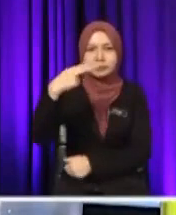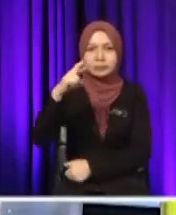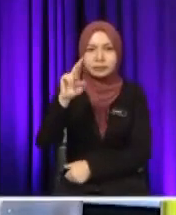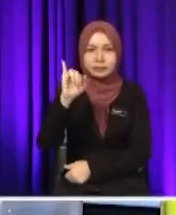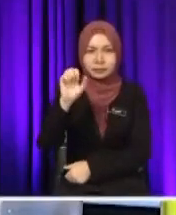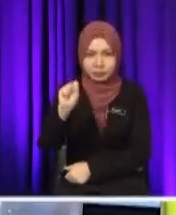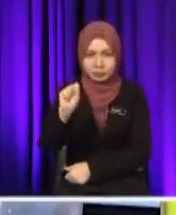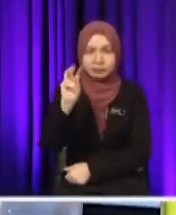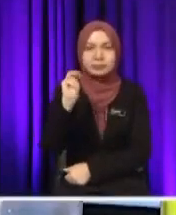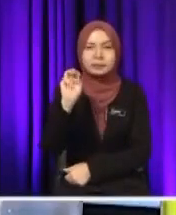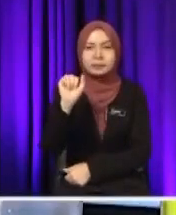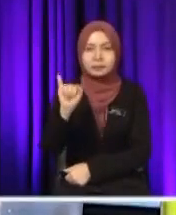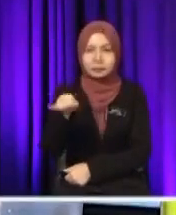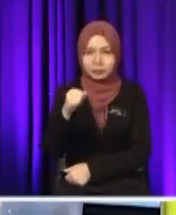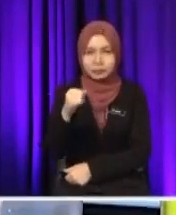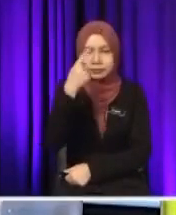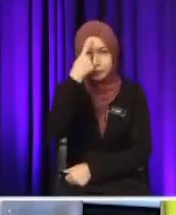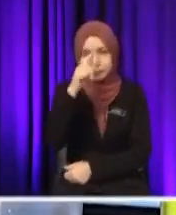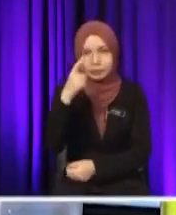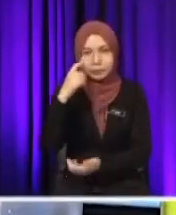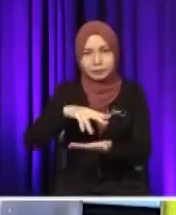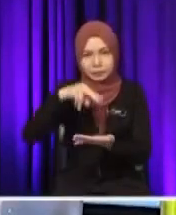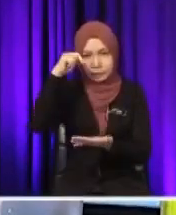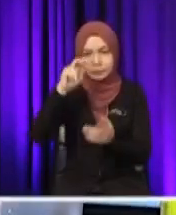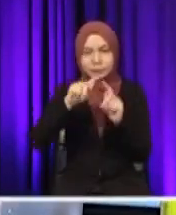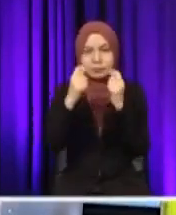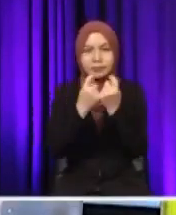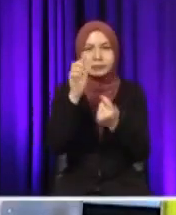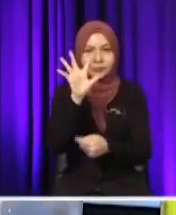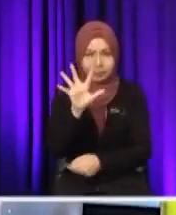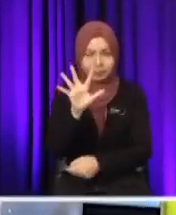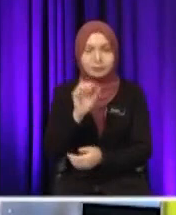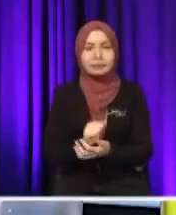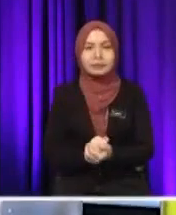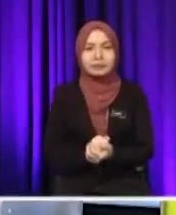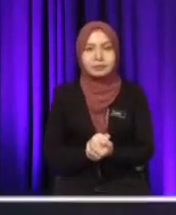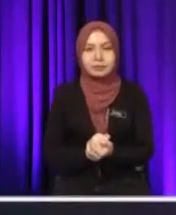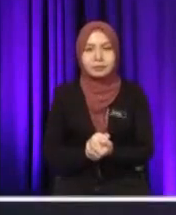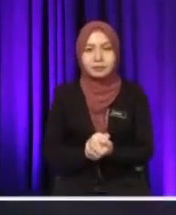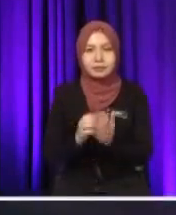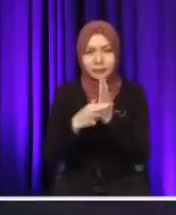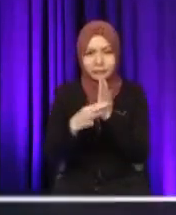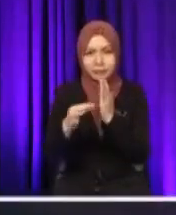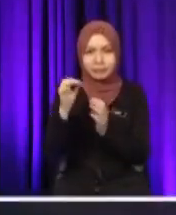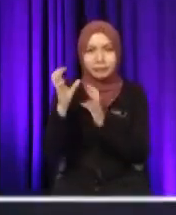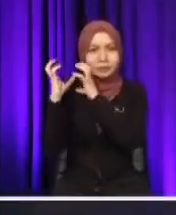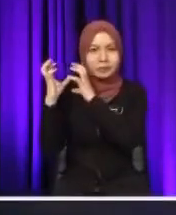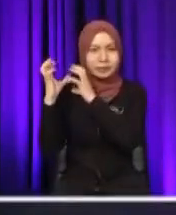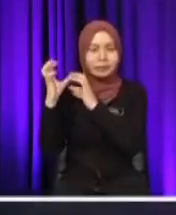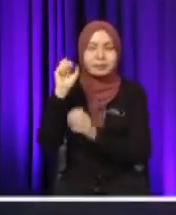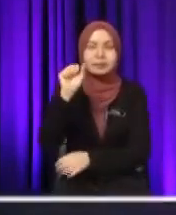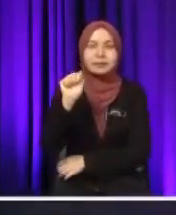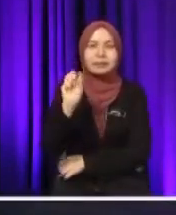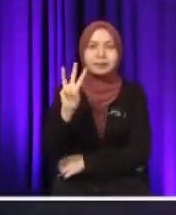sains tingkatan 5 dengan topik kita minyak sawit bersama dengan Cikgu Roslan. Yeah, baiklah Cikgu, saya nampak di sini. Wah,